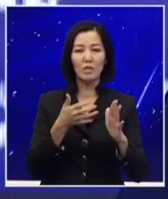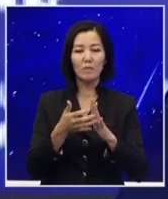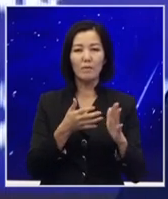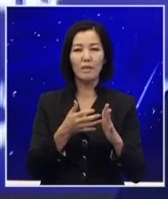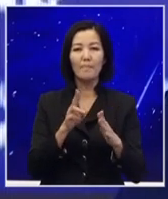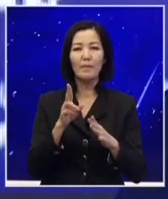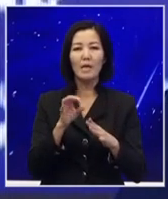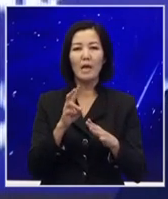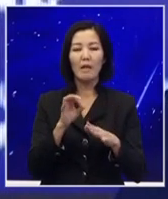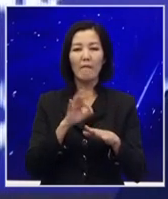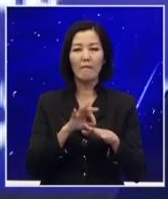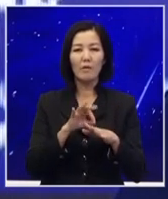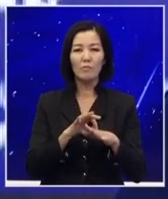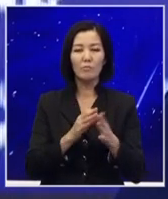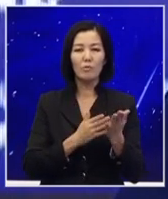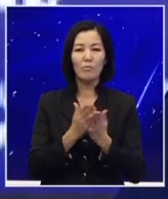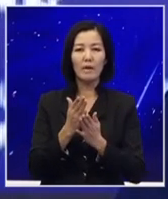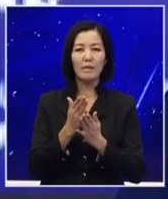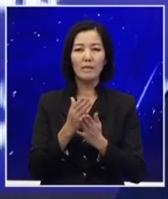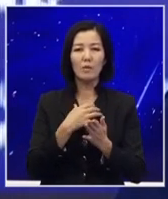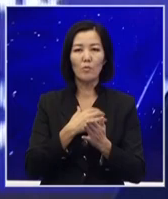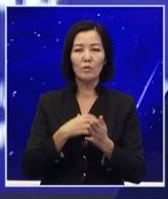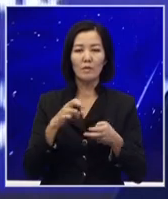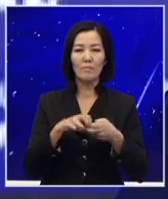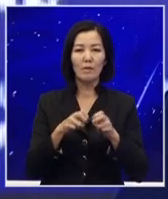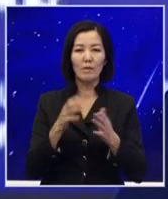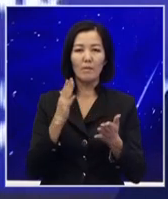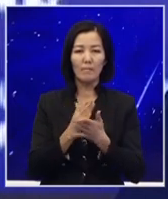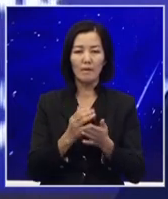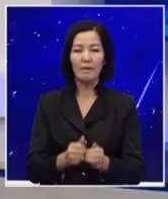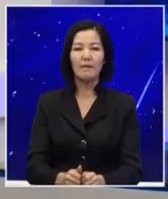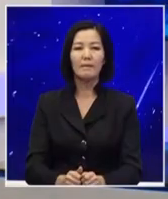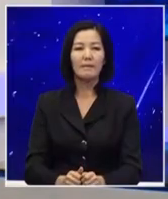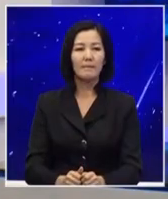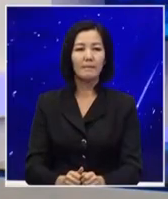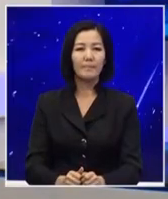мен коронавирус инфекциясы бұл бағытта да өзекті мәселе барын көрсетті.